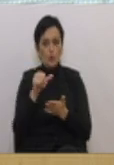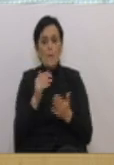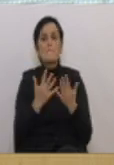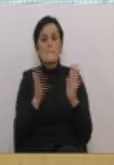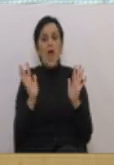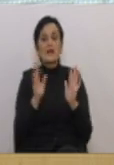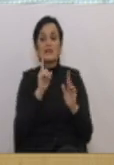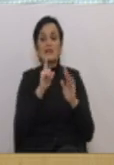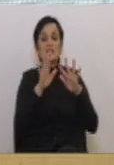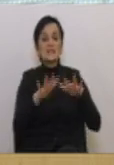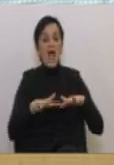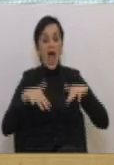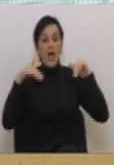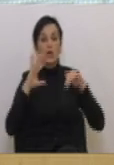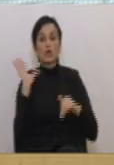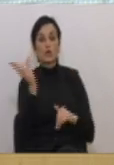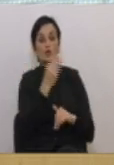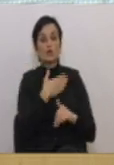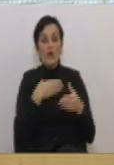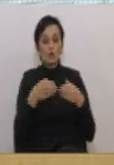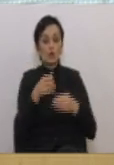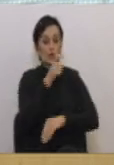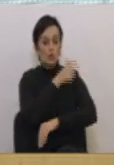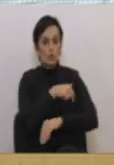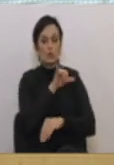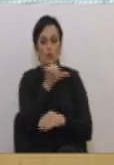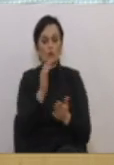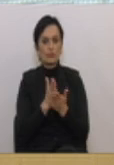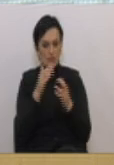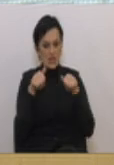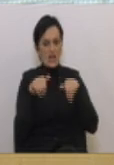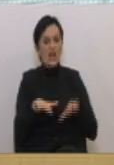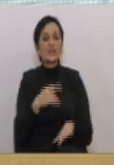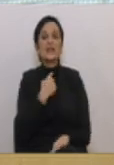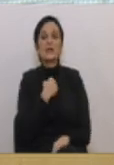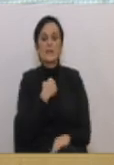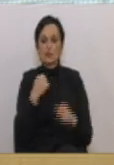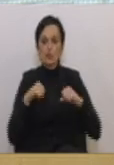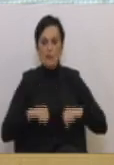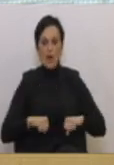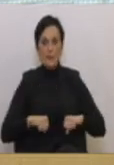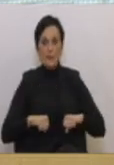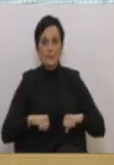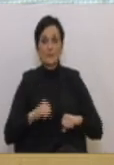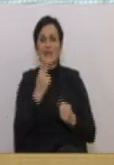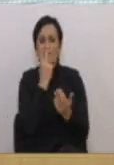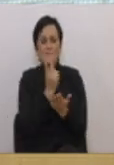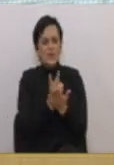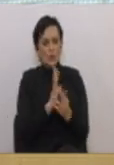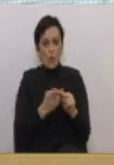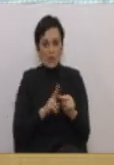მთელი საკრებულოებში ჩვენი გუნდის წევრებს გააჩნიათ გადამწყვეტი ხმის უფლება. მიუხედავად